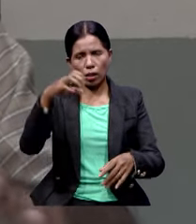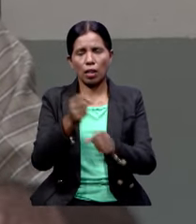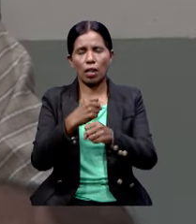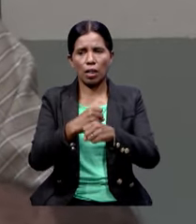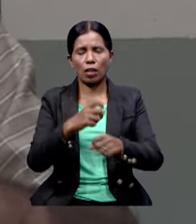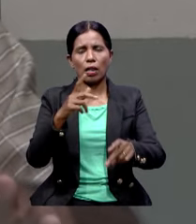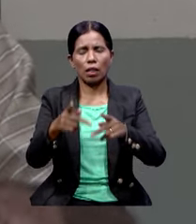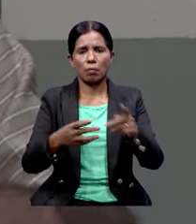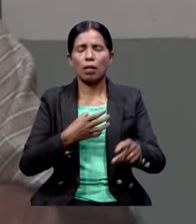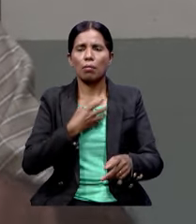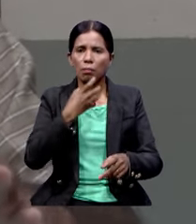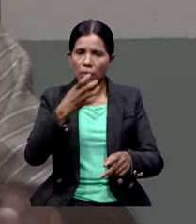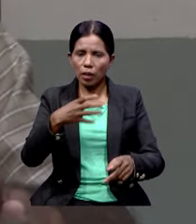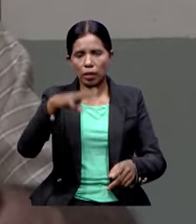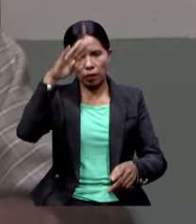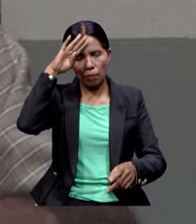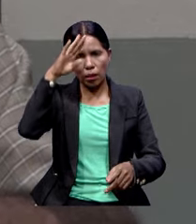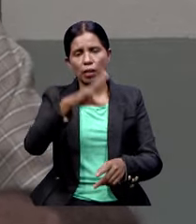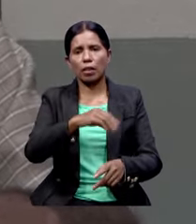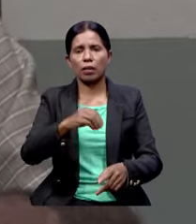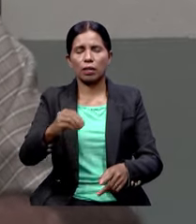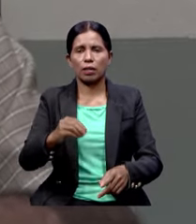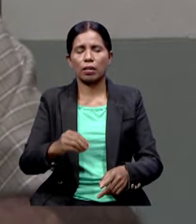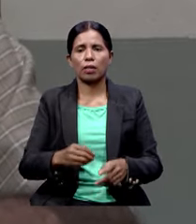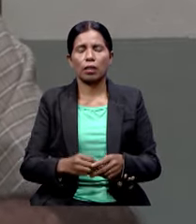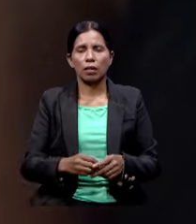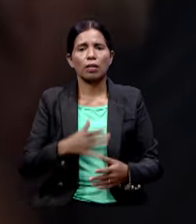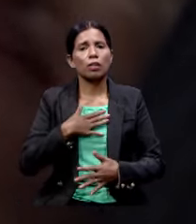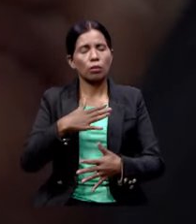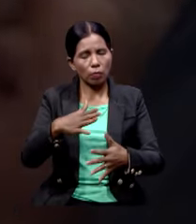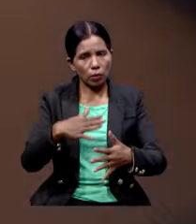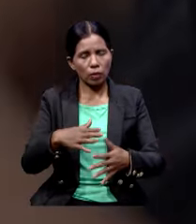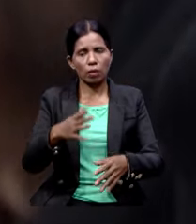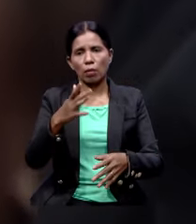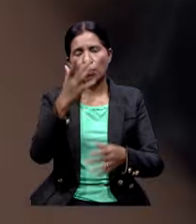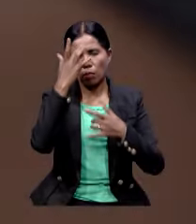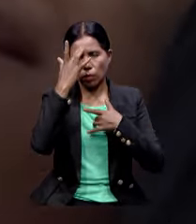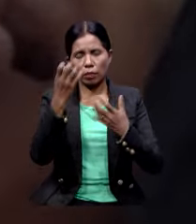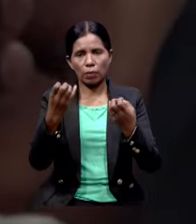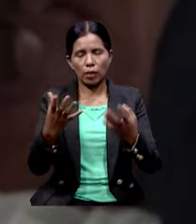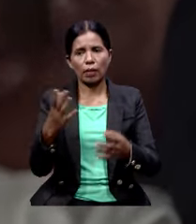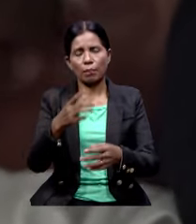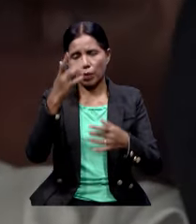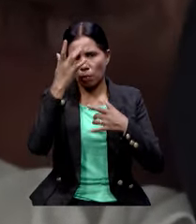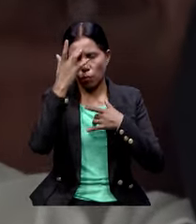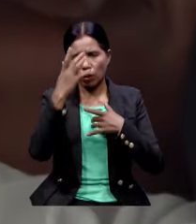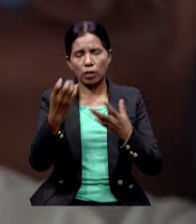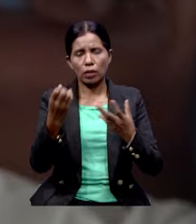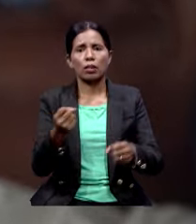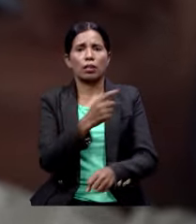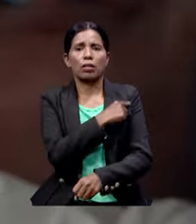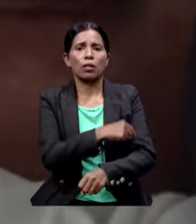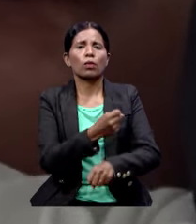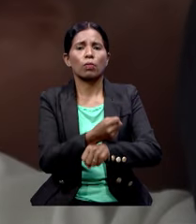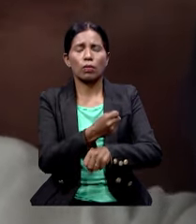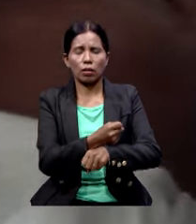halu mear di semanas di sport ida ne maka akontesi sensor Formosa moras stroke ne tam ne me ane sene duni